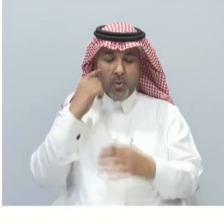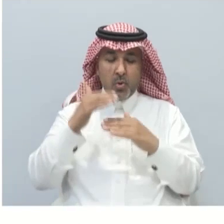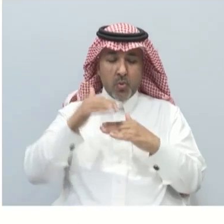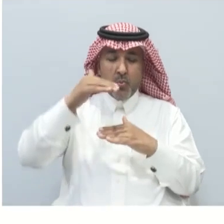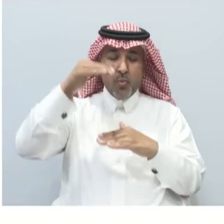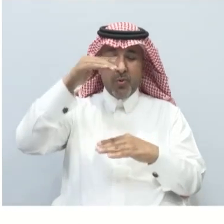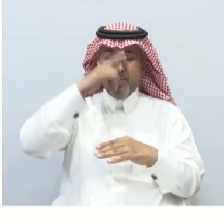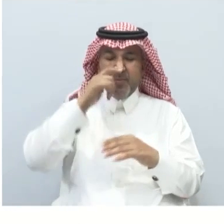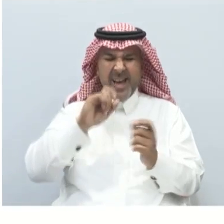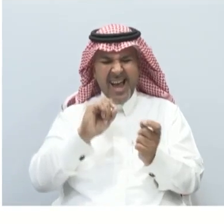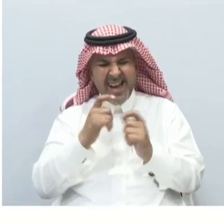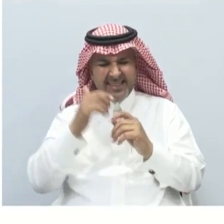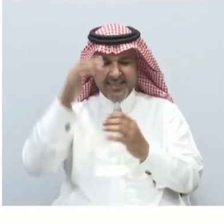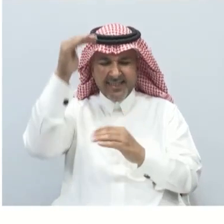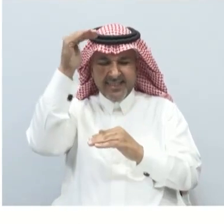اضمحلال